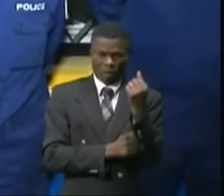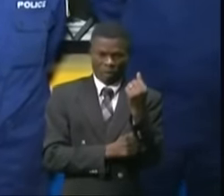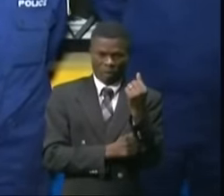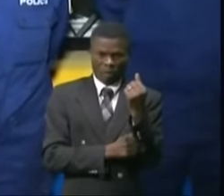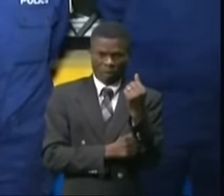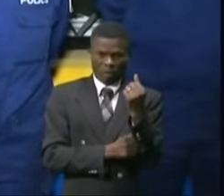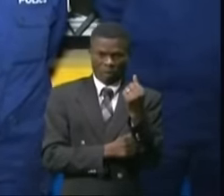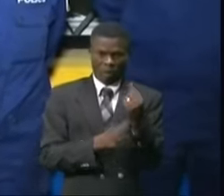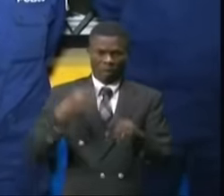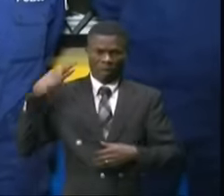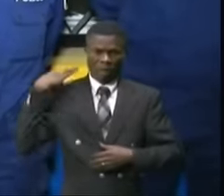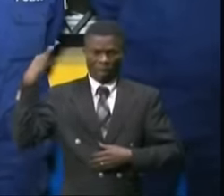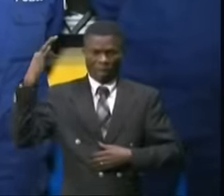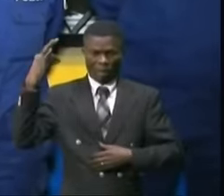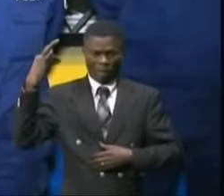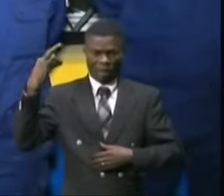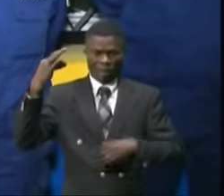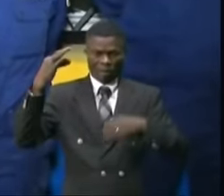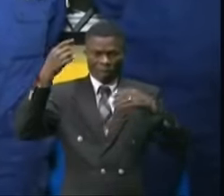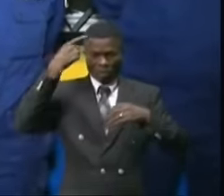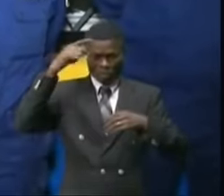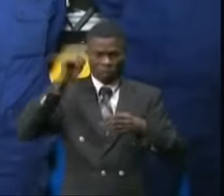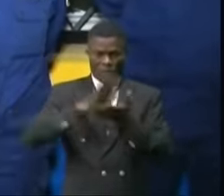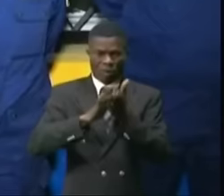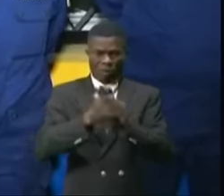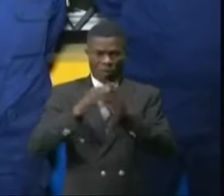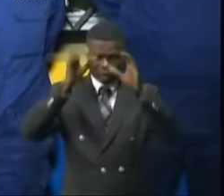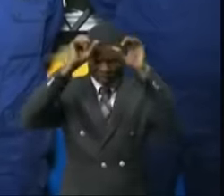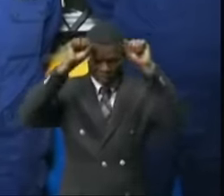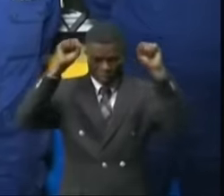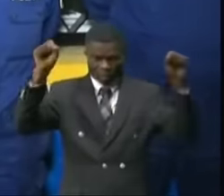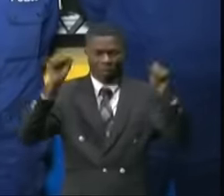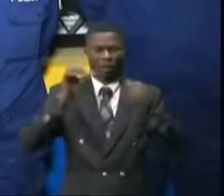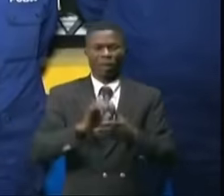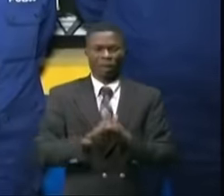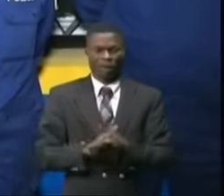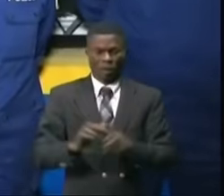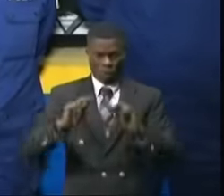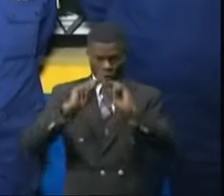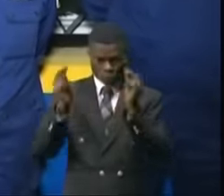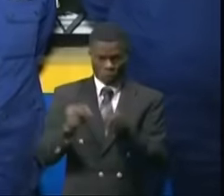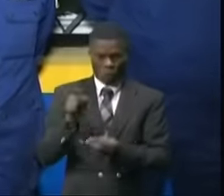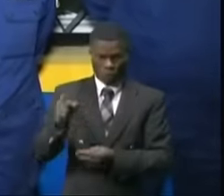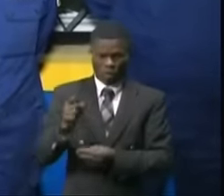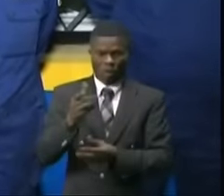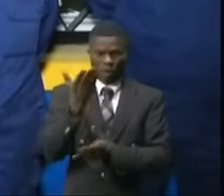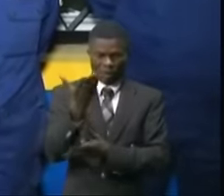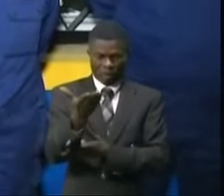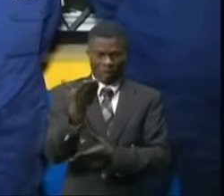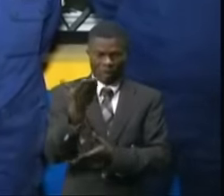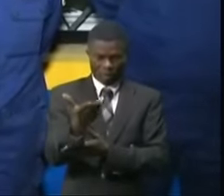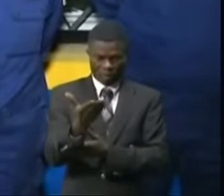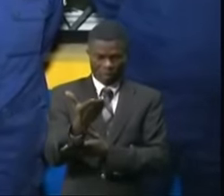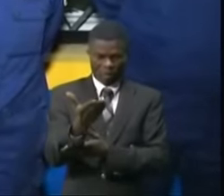qui étaient candidats à la présidentielle, qui a demander